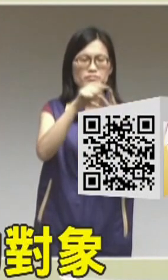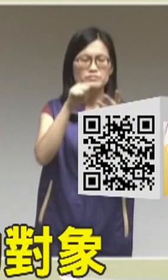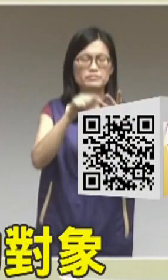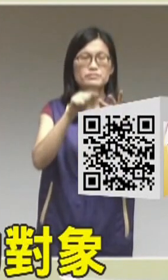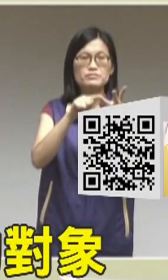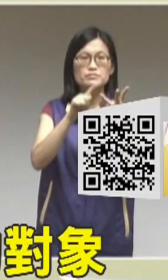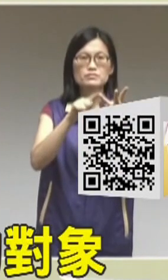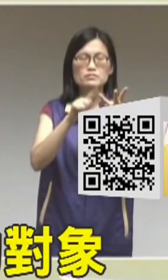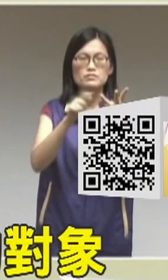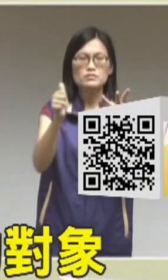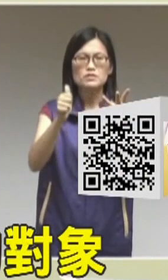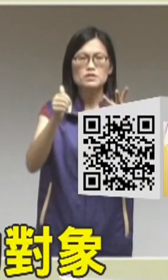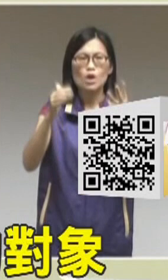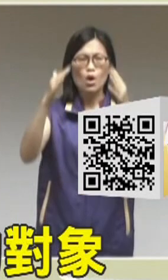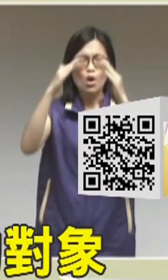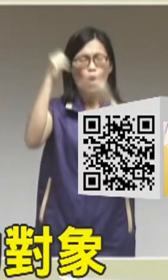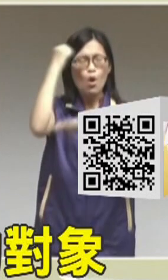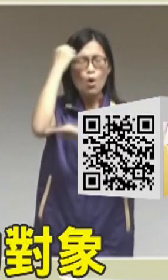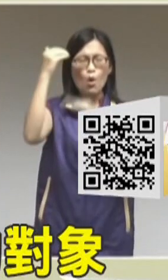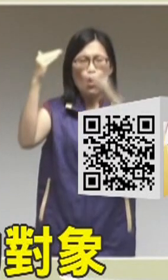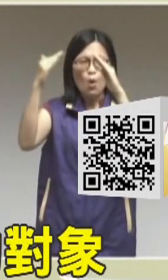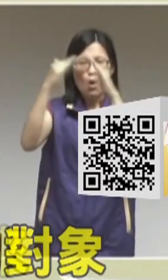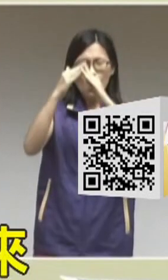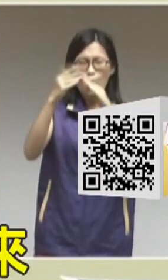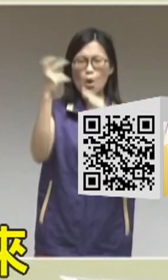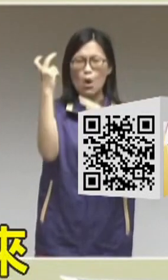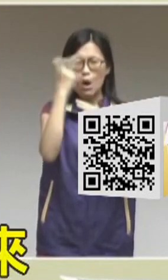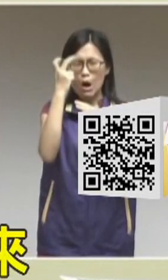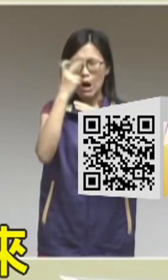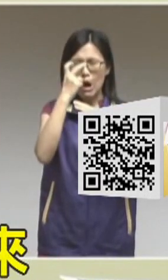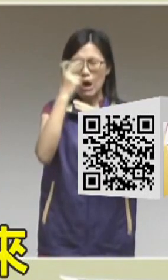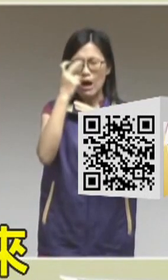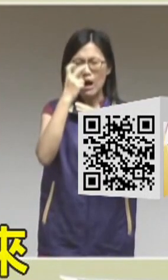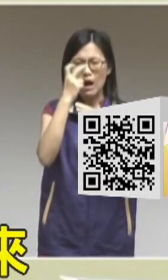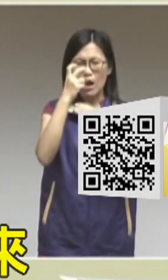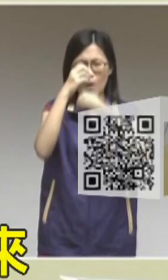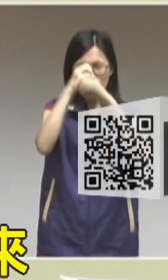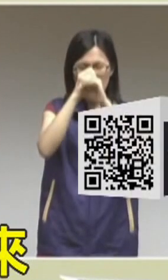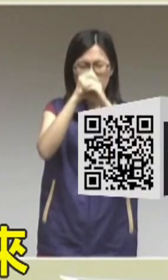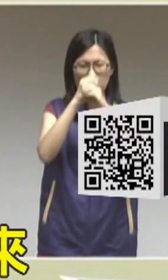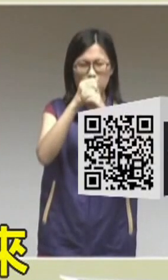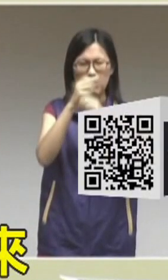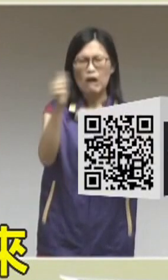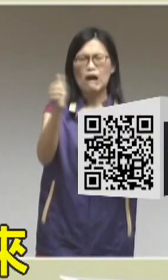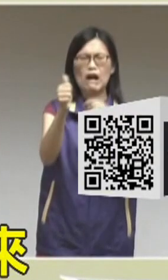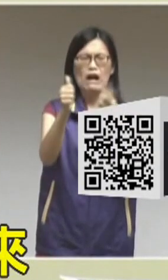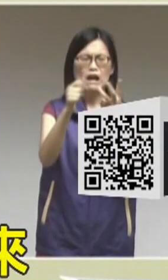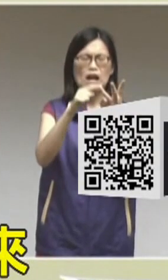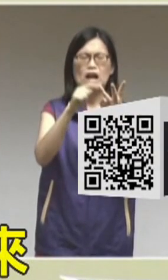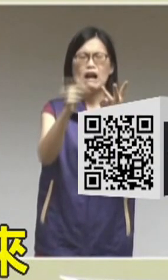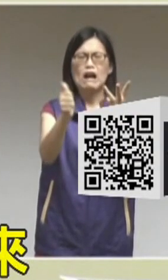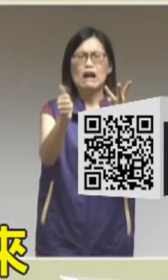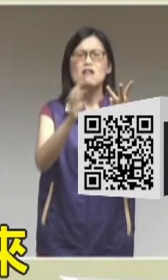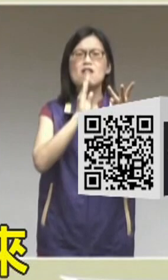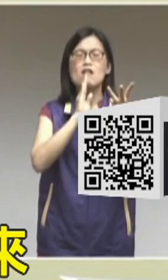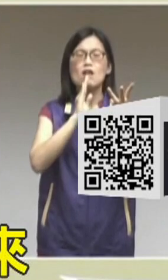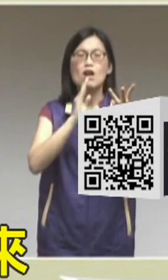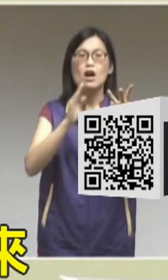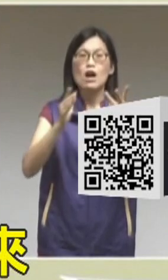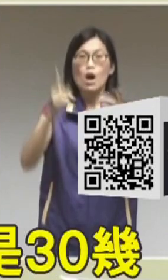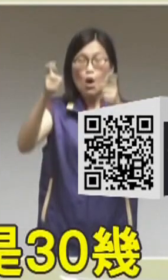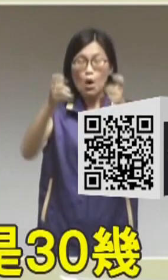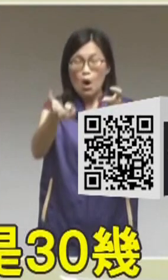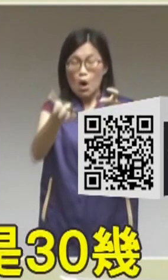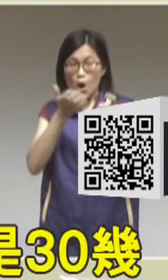一位居家检疫的对象，好，那在过年前啊，从中国回来，